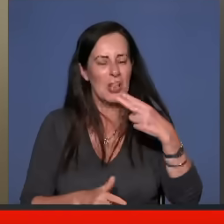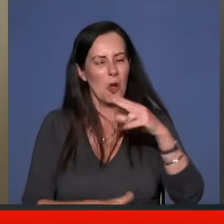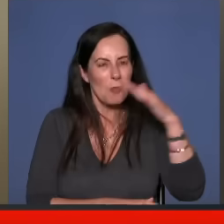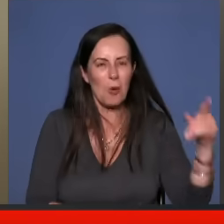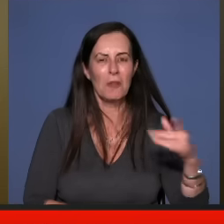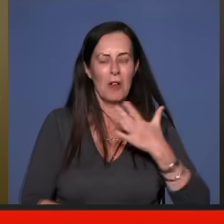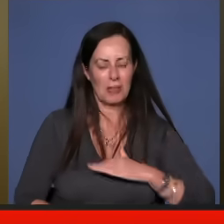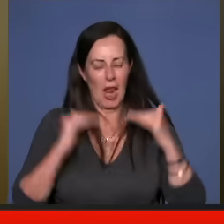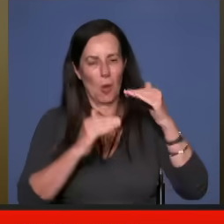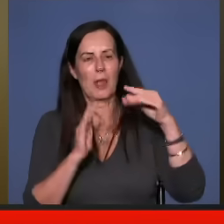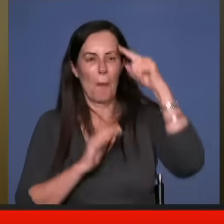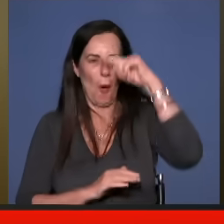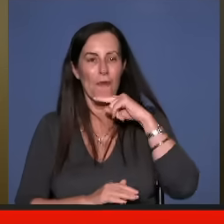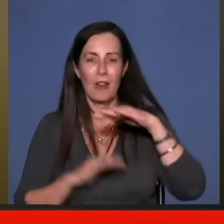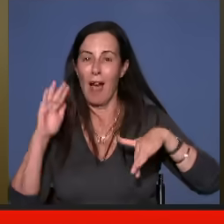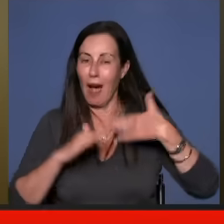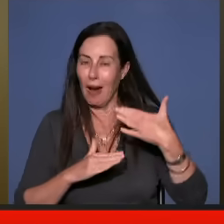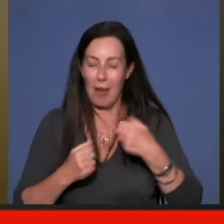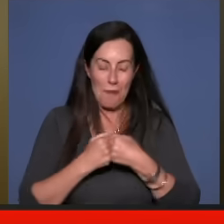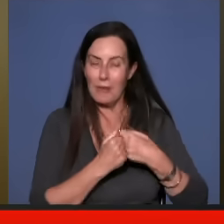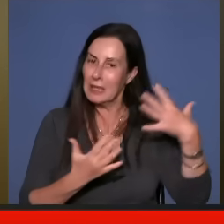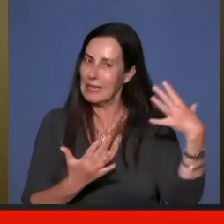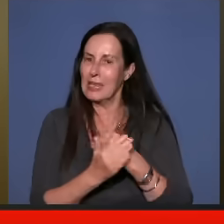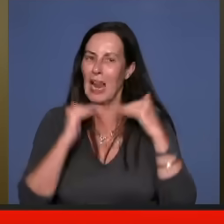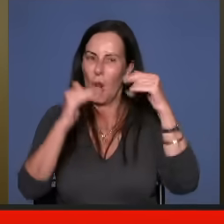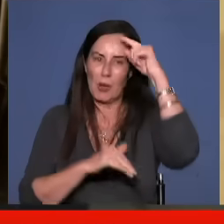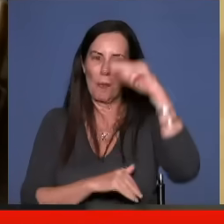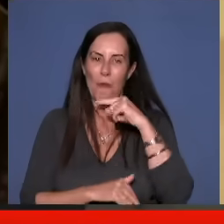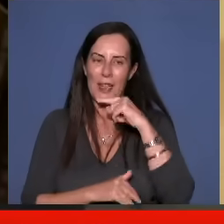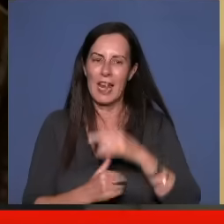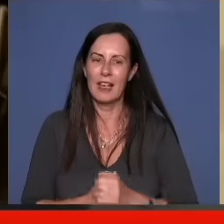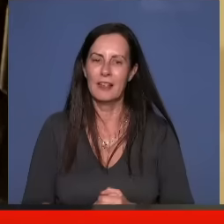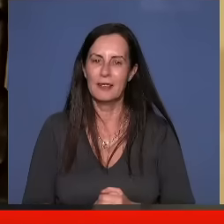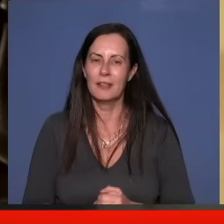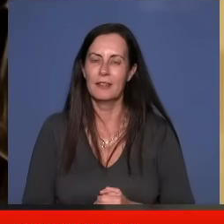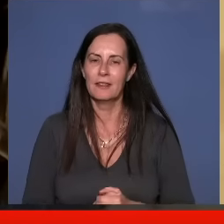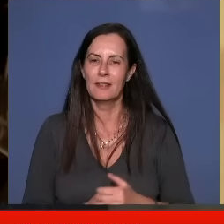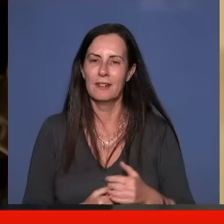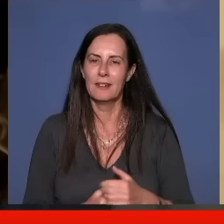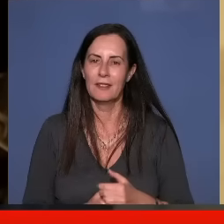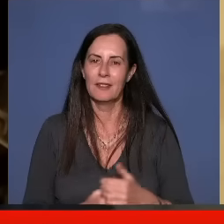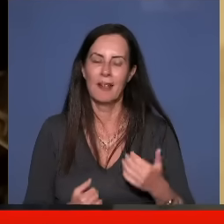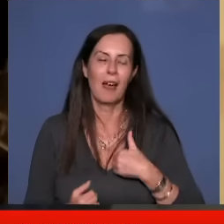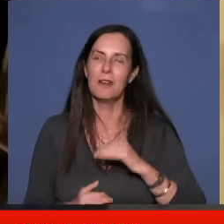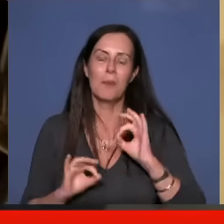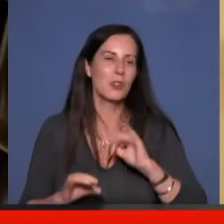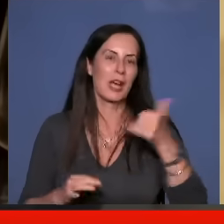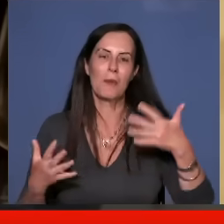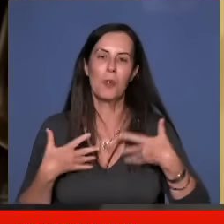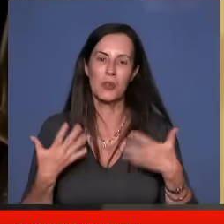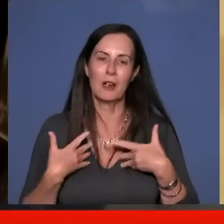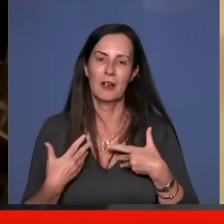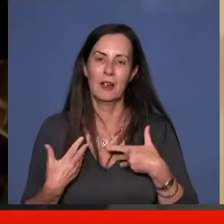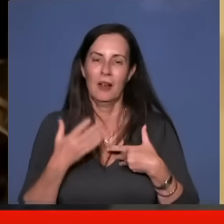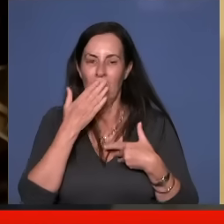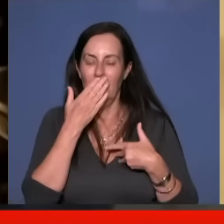להעלות פרופיל. ואחרי מאבק ממושך, זה הצליח לו. לא היה מאושר ממני. זה היה גם